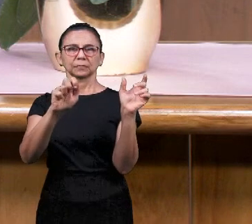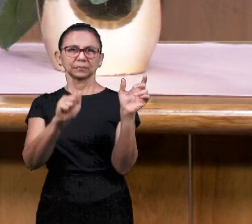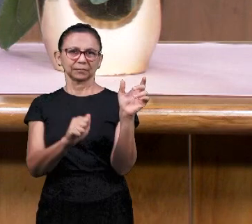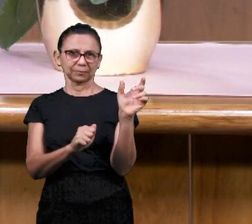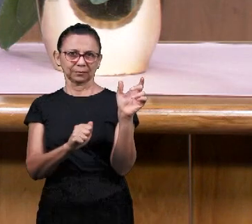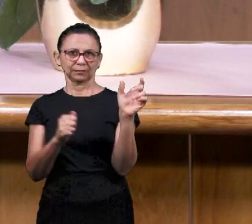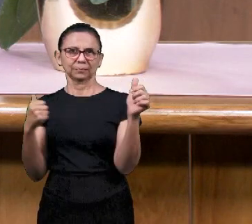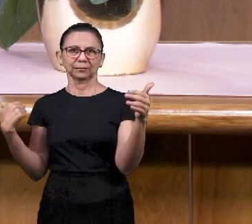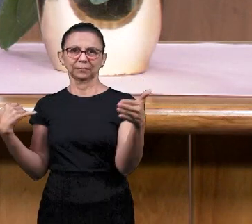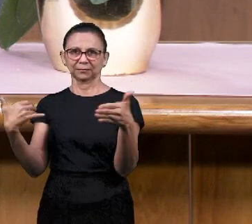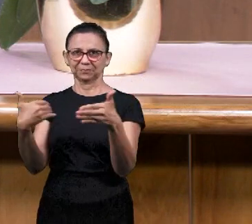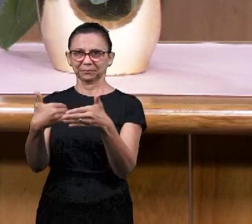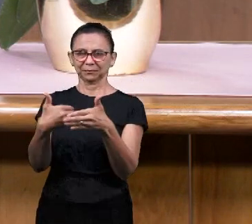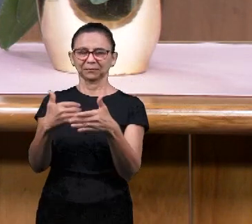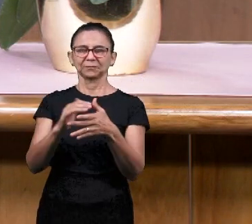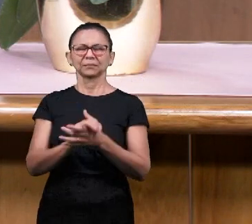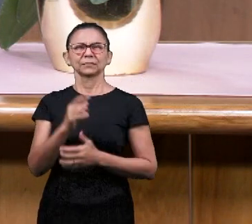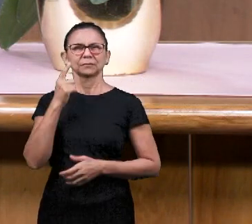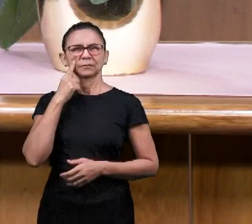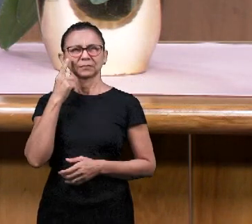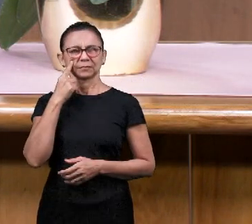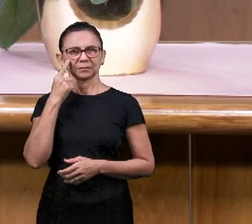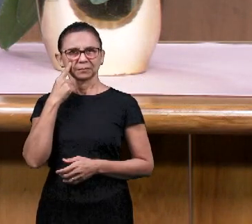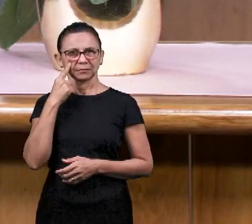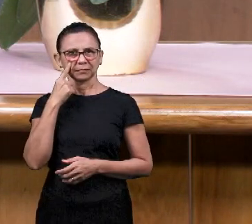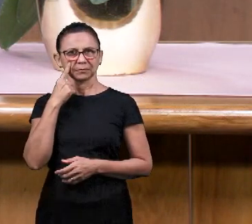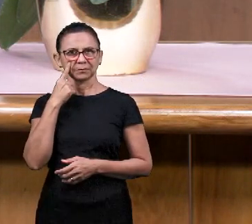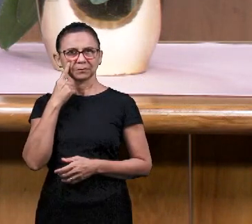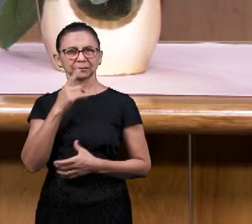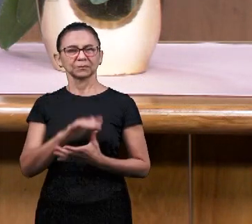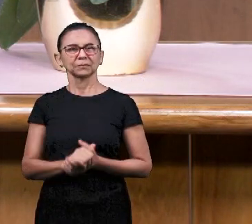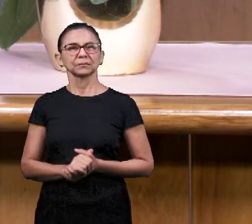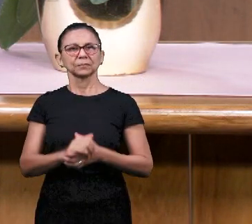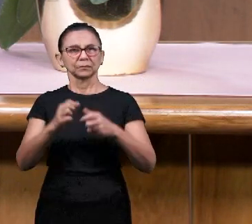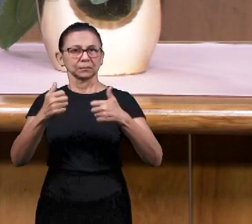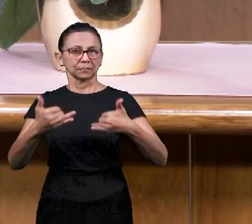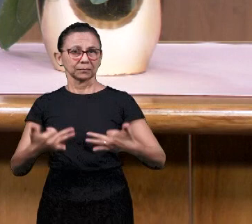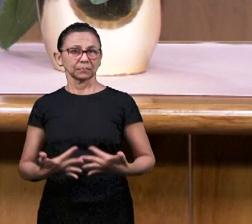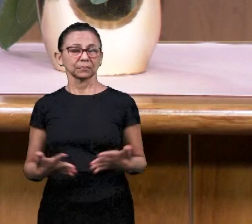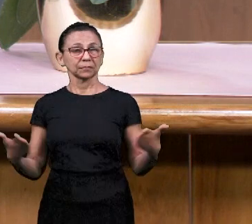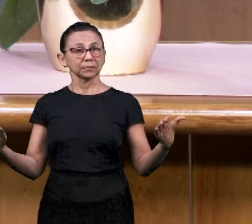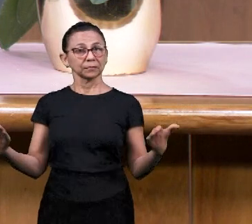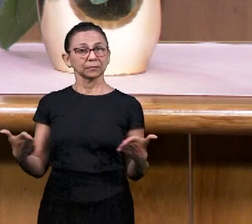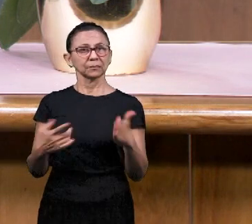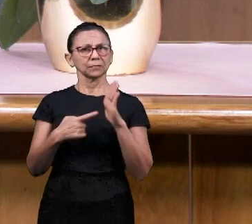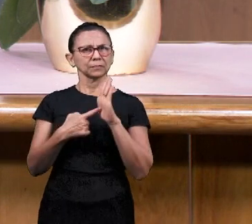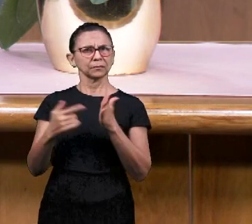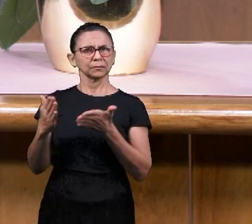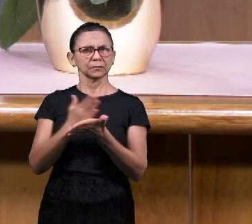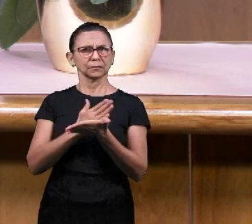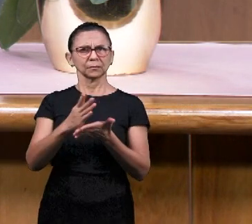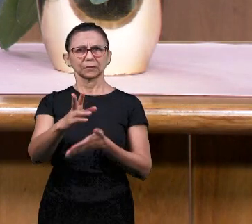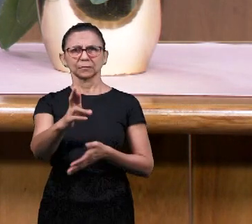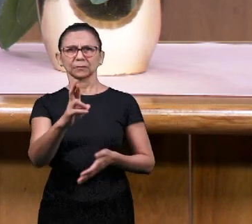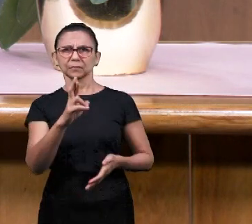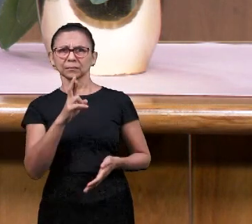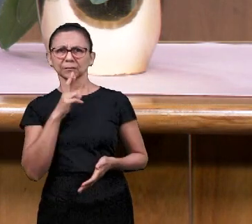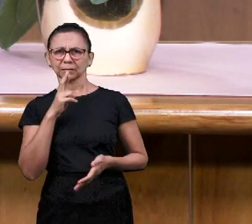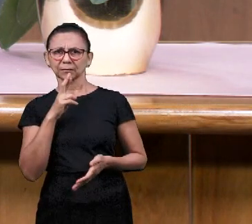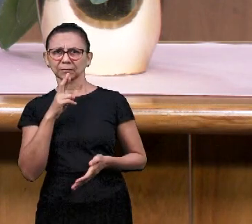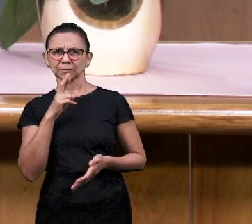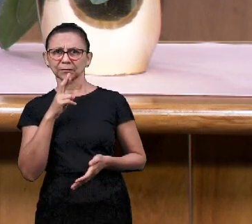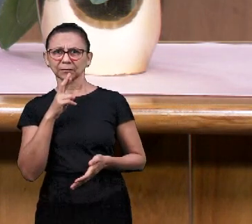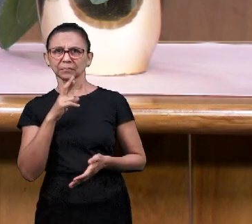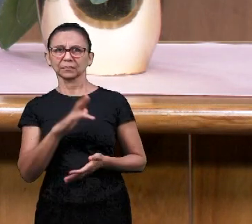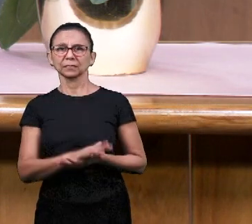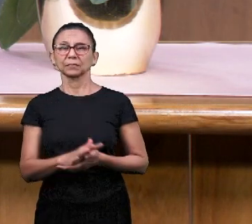sujet et maintenant nous allons présenter ici quelques réponses fournies par quelques frères et sœurs à travers des vidéos. Les frères nous ont envoyé